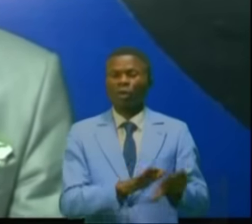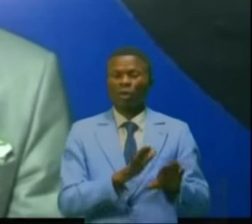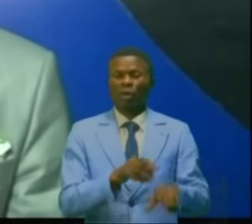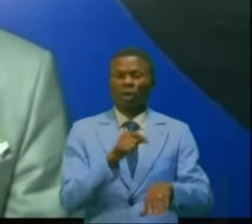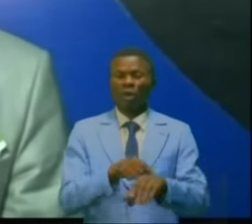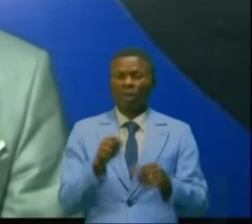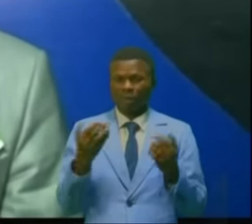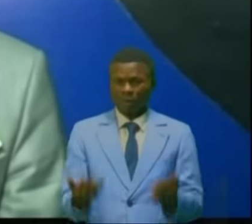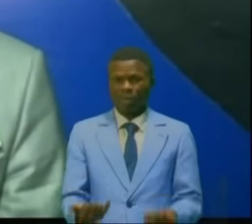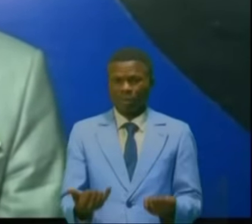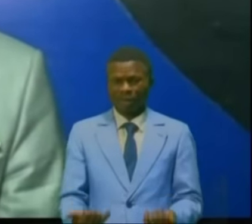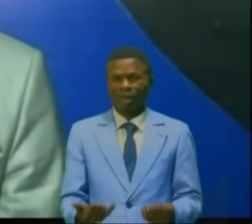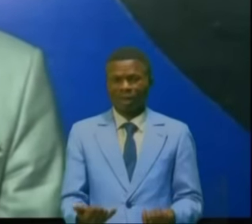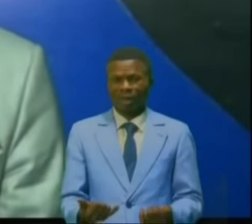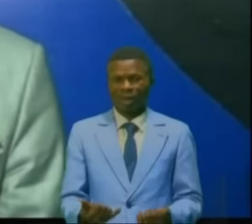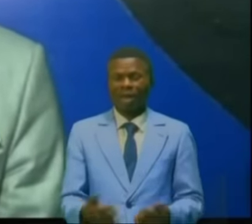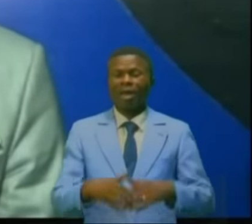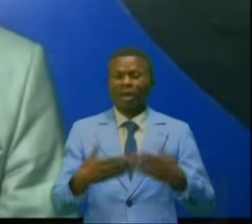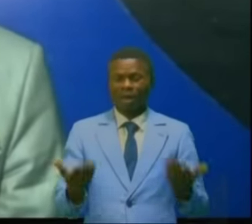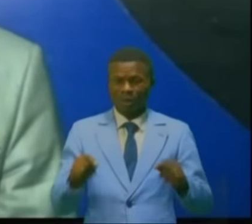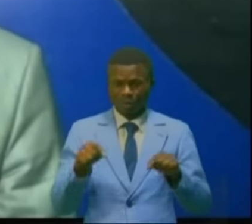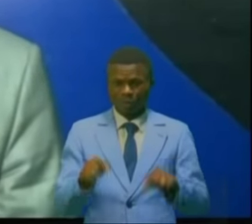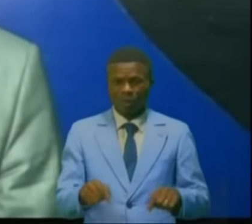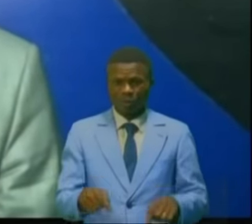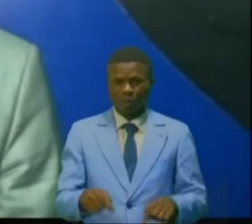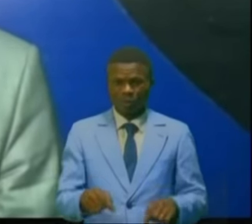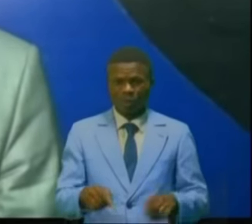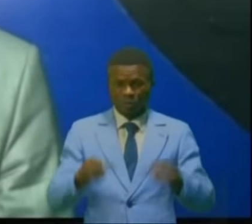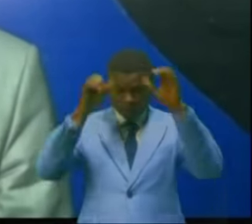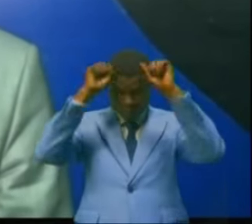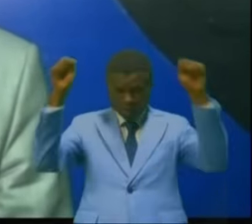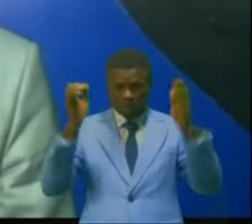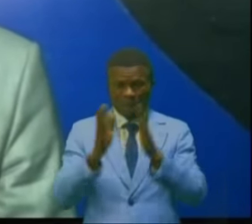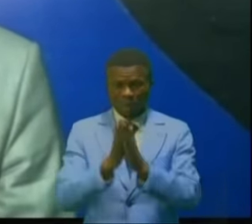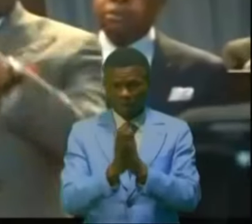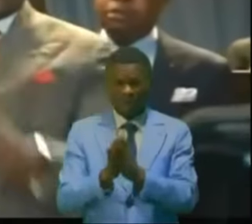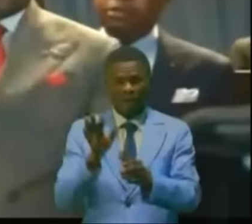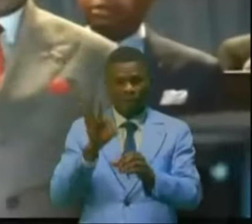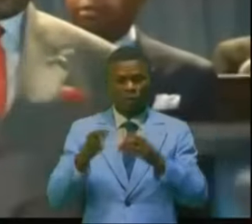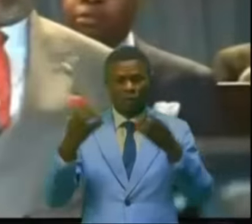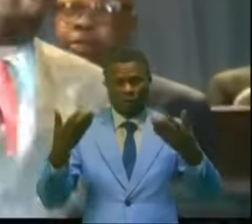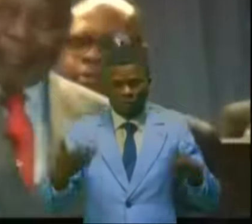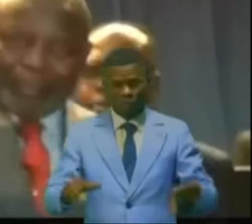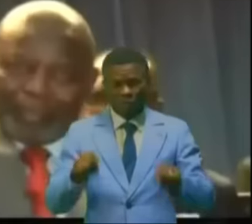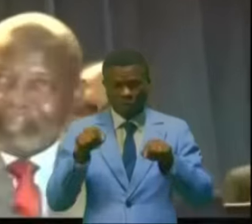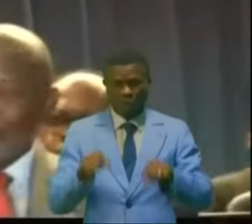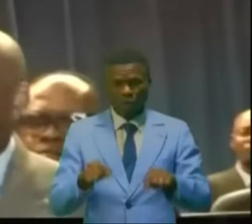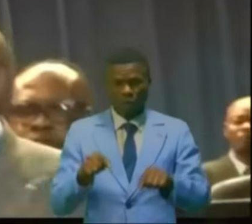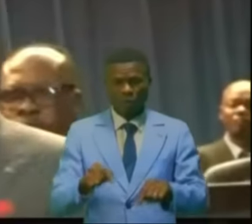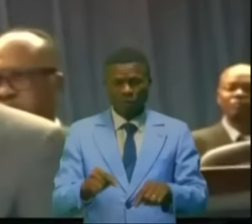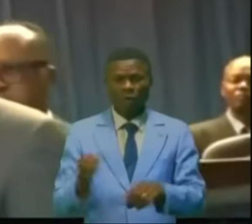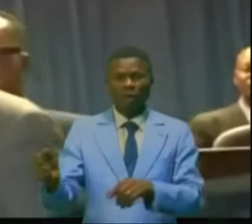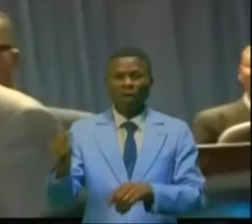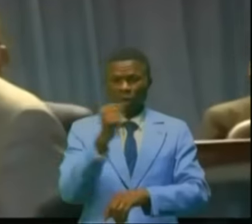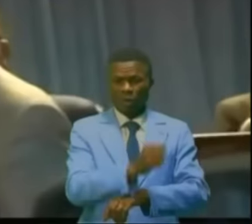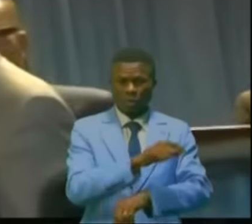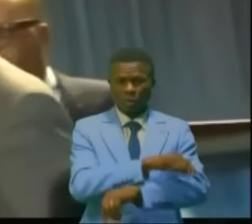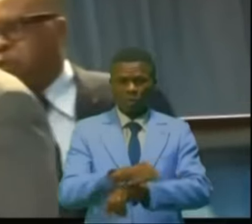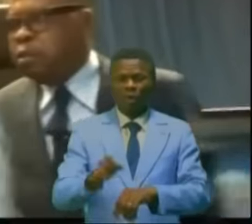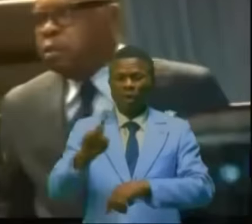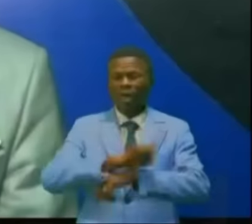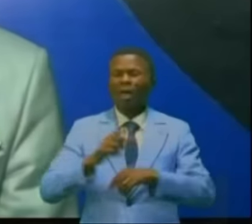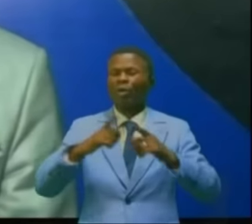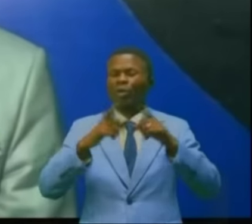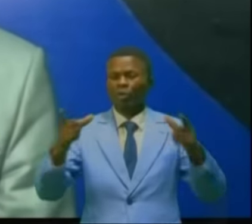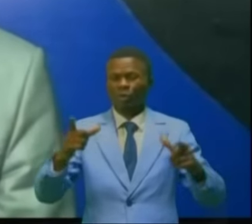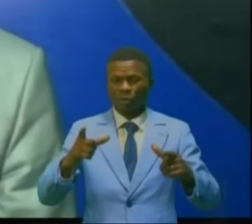moments. Alors, aujourd'hui, le président Kamere a été élu. Et aujourd'hui, il a été installé, donc c'est un grand jour.